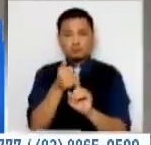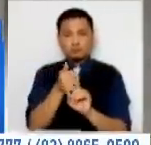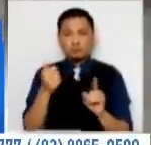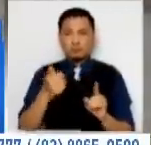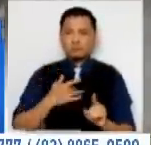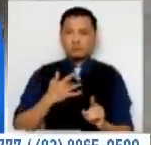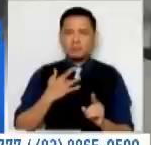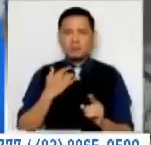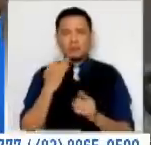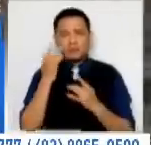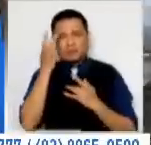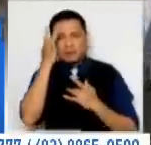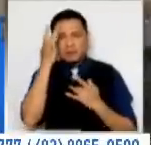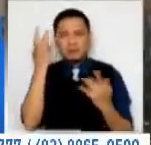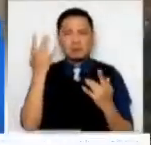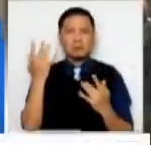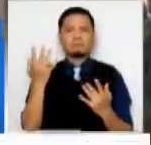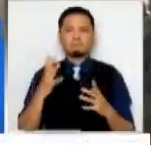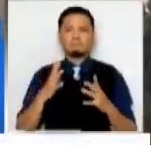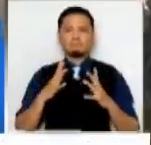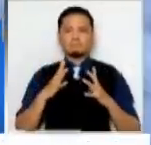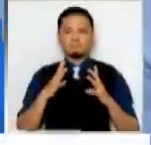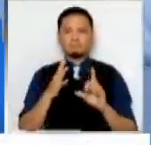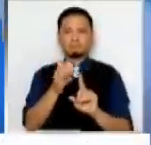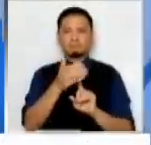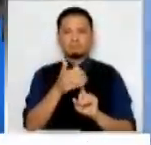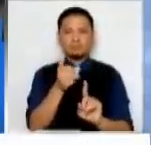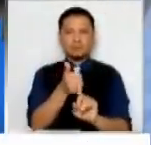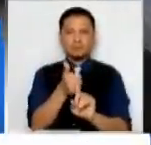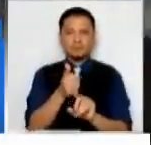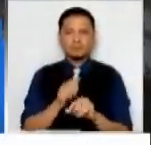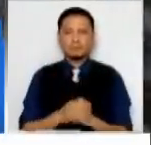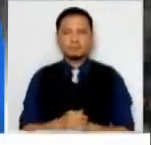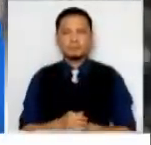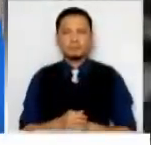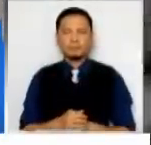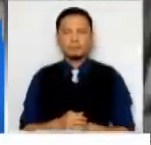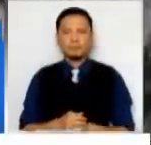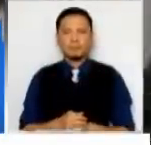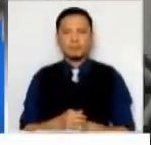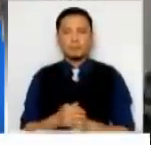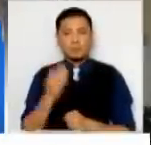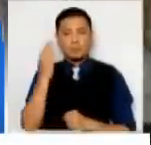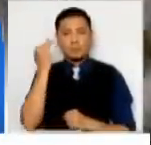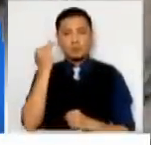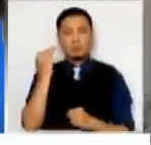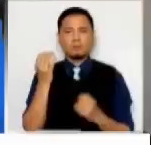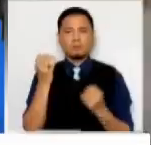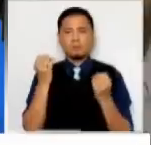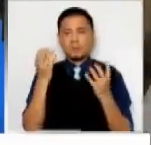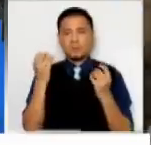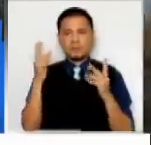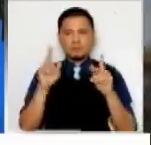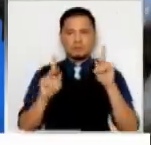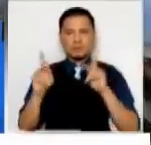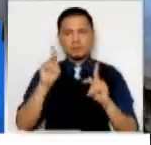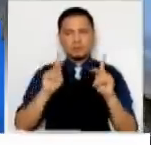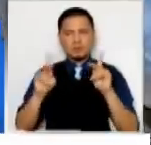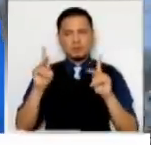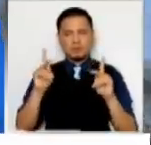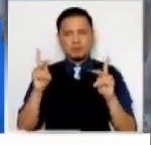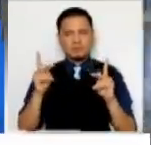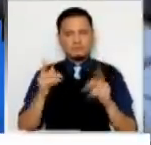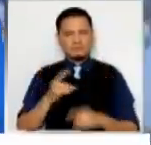cut the transmission of this disease. Mm-hmm. Meron hong reaction lamang ho kasi may mga ilan pong nagre-react na parang kung kailan na